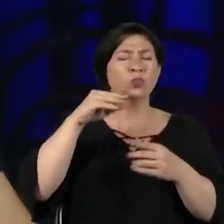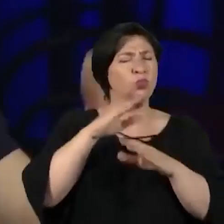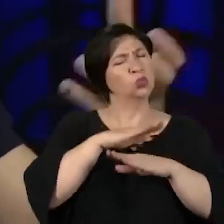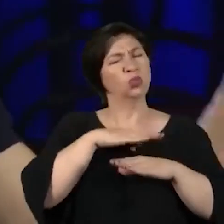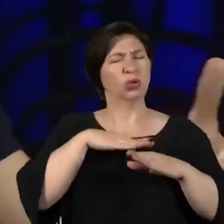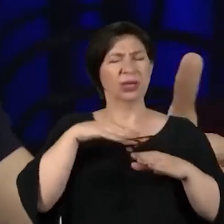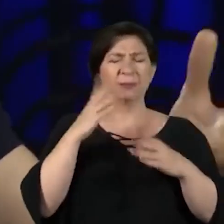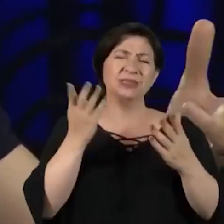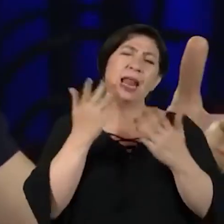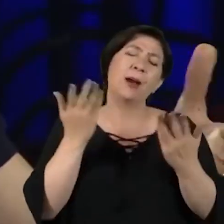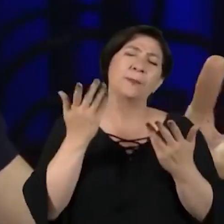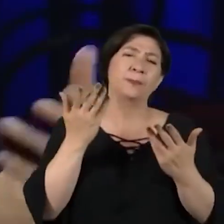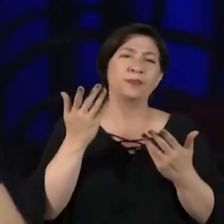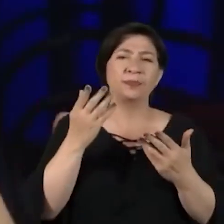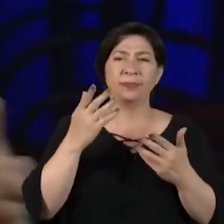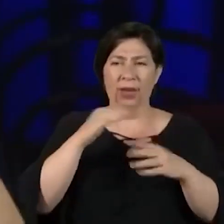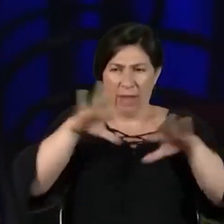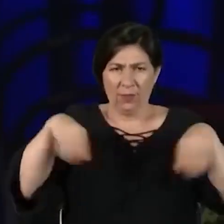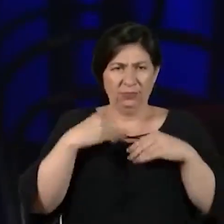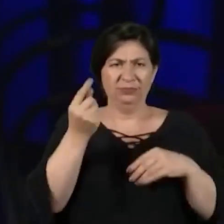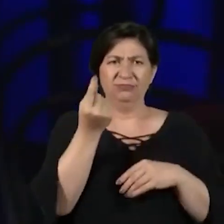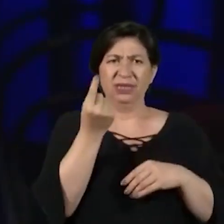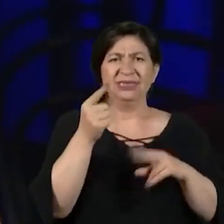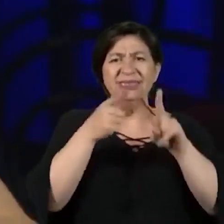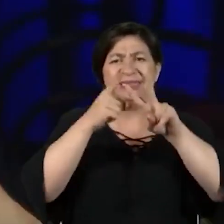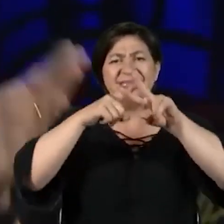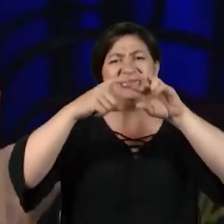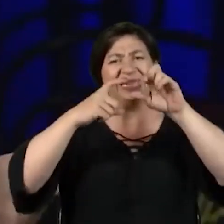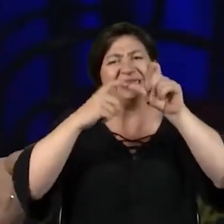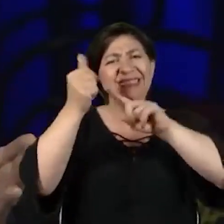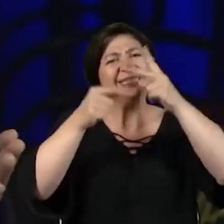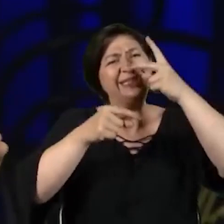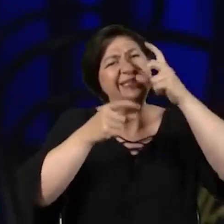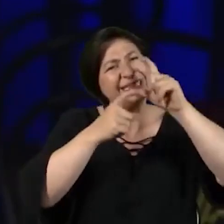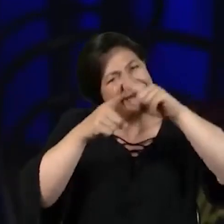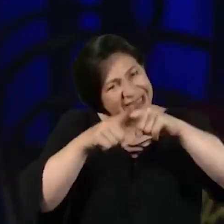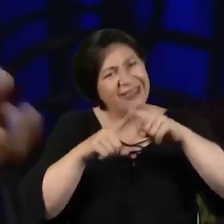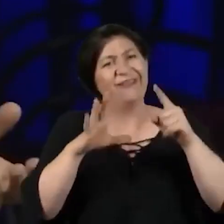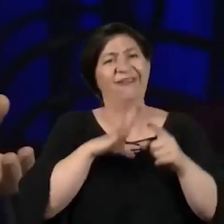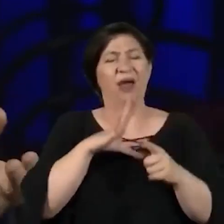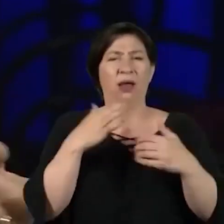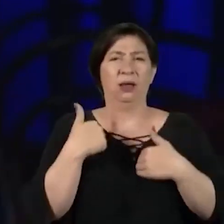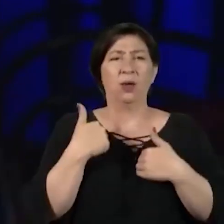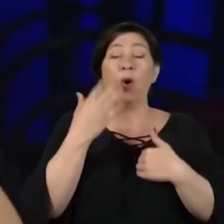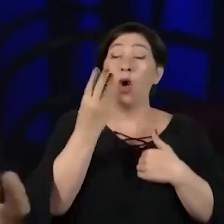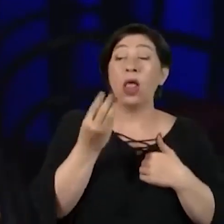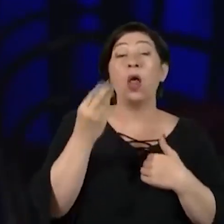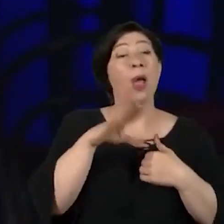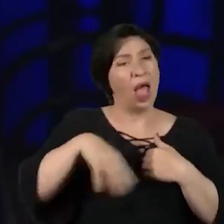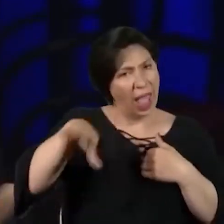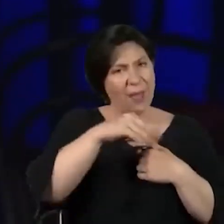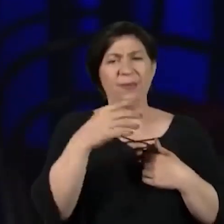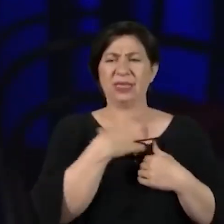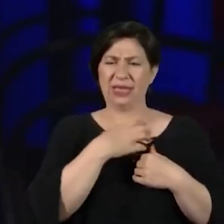insan. Hani kimisi işte o narsist, hepimizde vardır. Yani insanlar narsist olanlar ve olmayanlar diye ikiye ayrılmaz. Yani